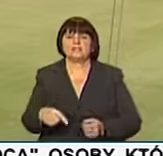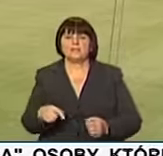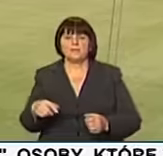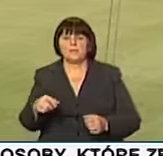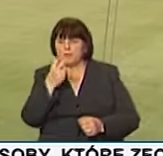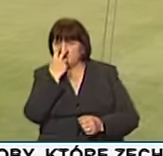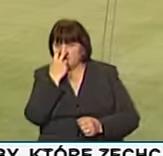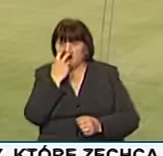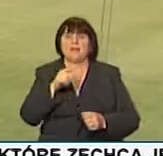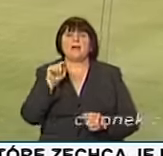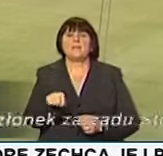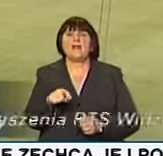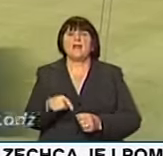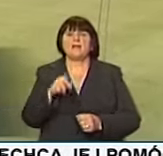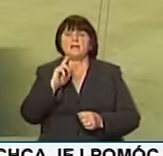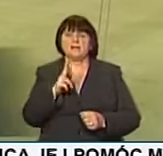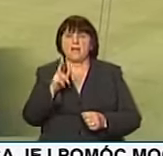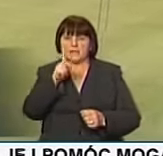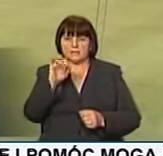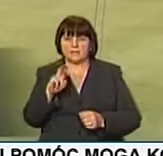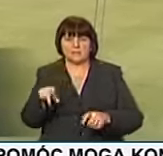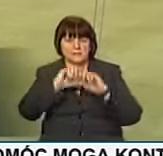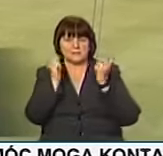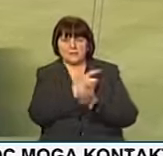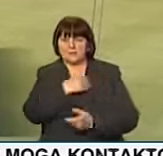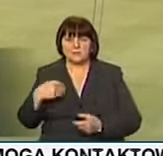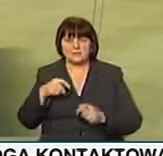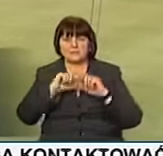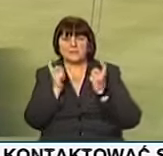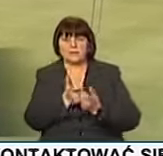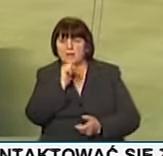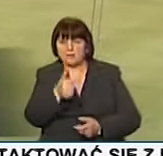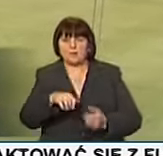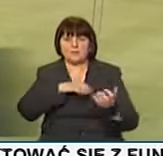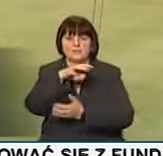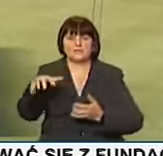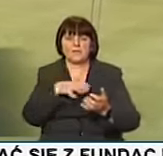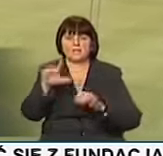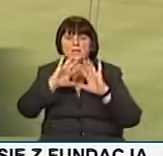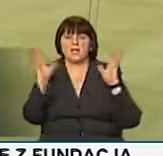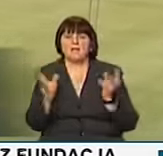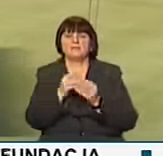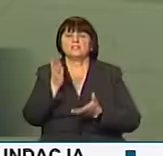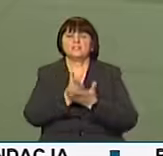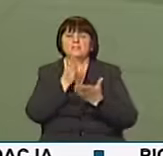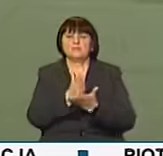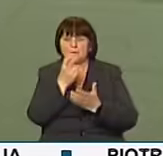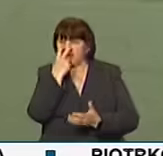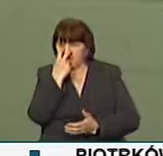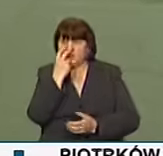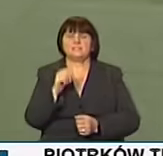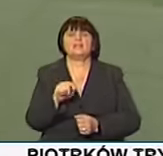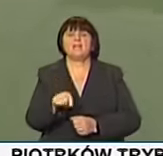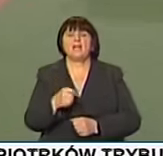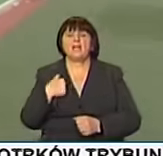karnety są kupowane przez kibiców z całej Polski z całej Europy z całego świata wszyscy wspomagają Widzew ale jak